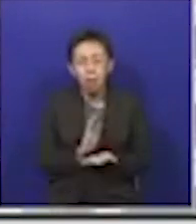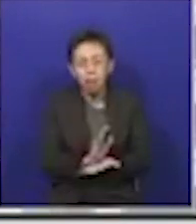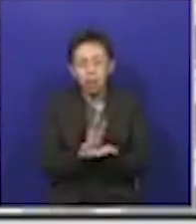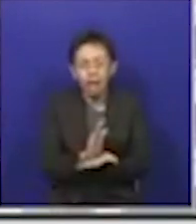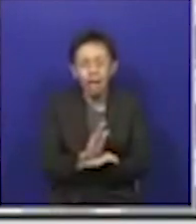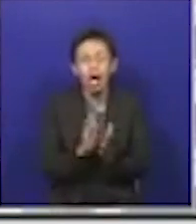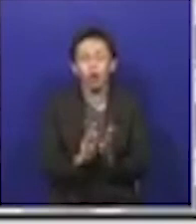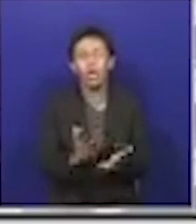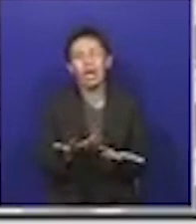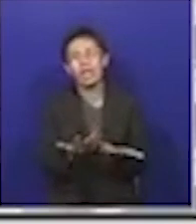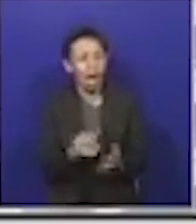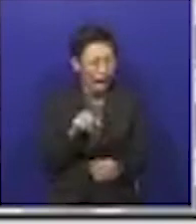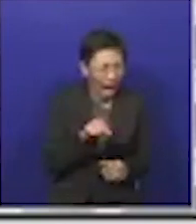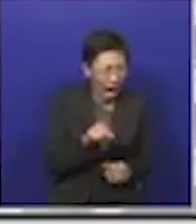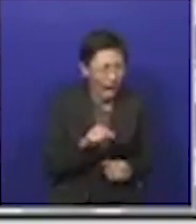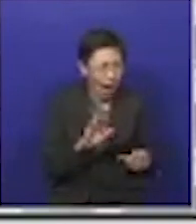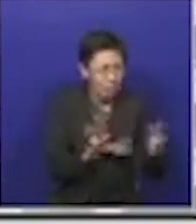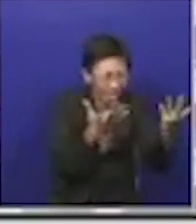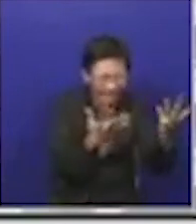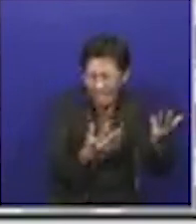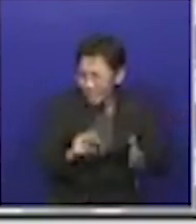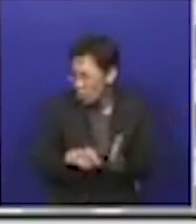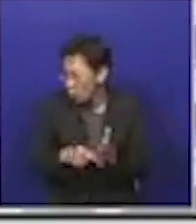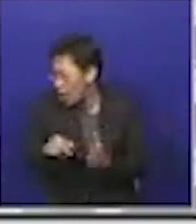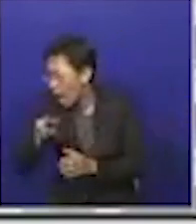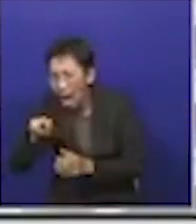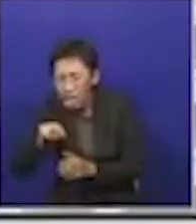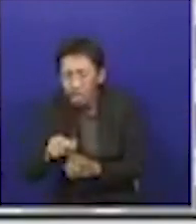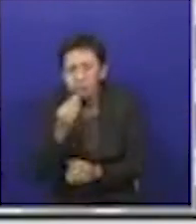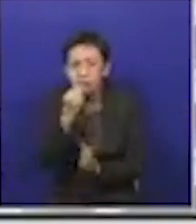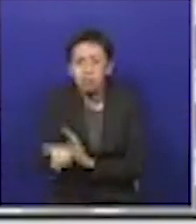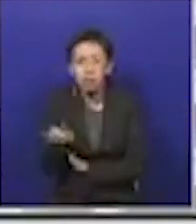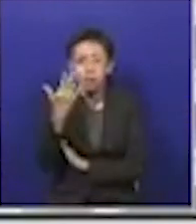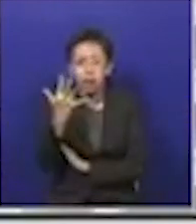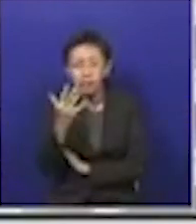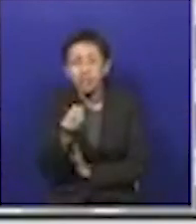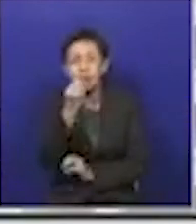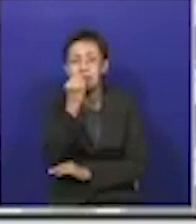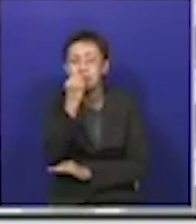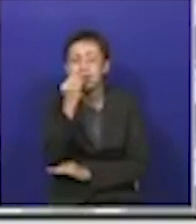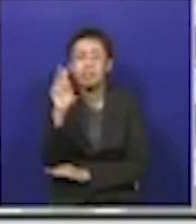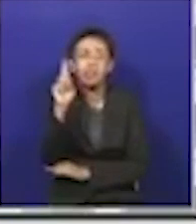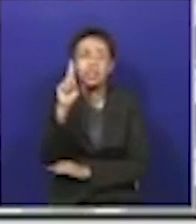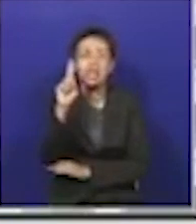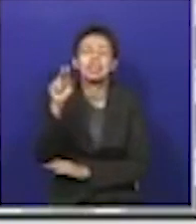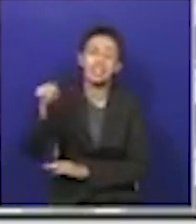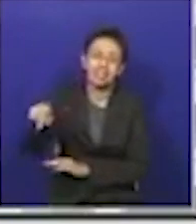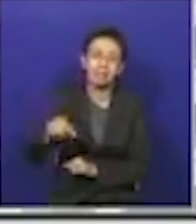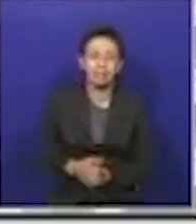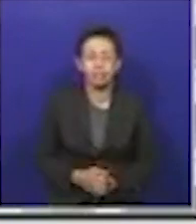ฮะไปหาคิวอื่นต่ออีกครับบางคนไม่ได้กินข้าวเช้าฮะไปได้คิวข้าวกลางวันอีกที่หนึ่งฮะ